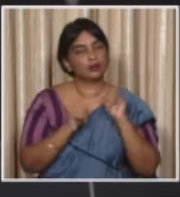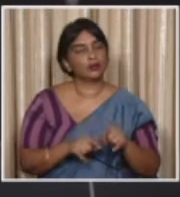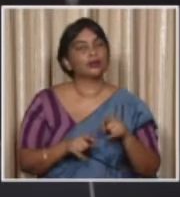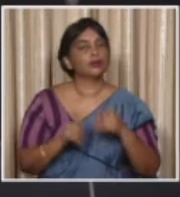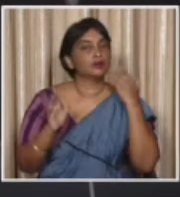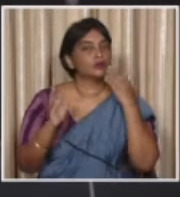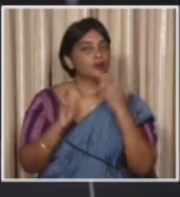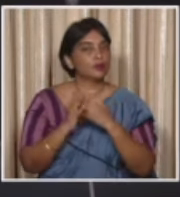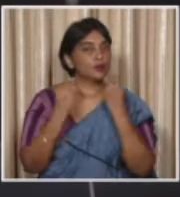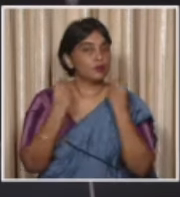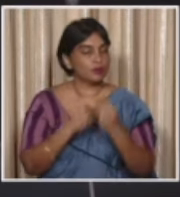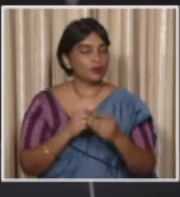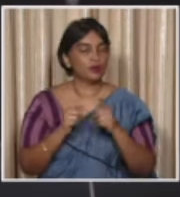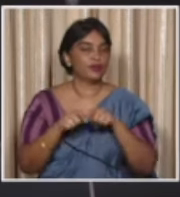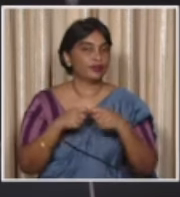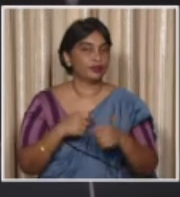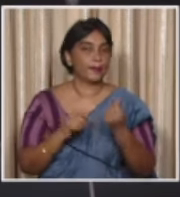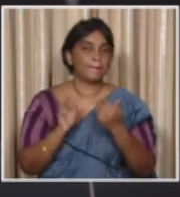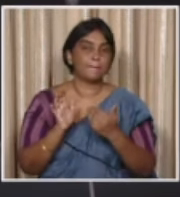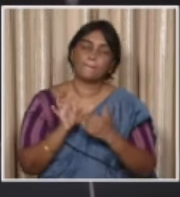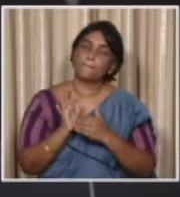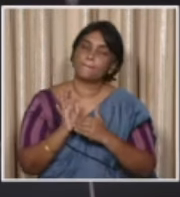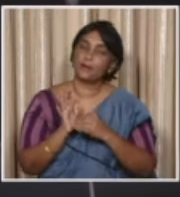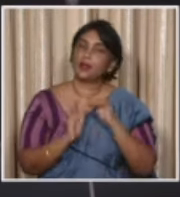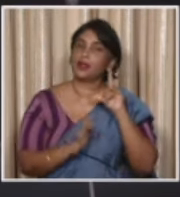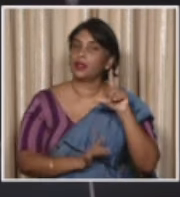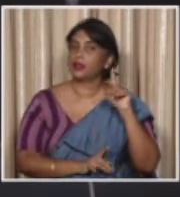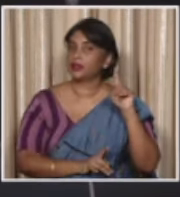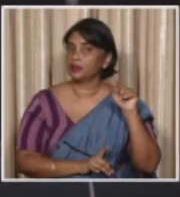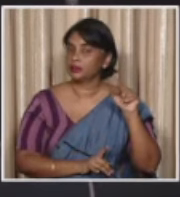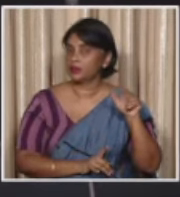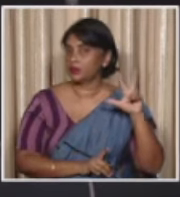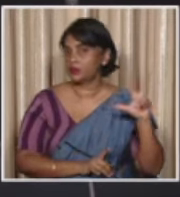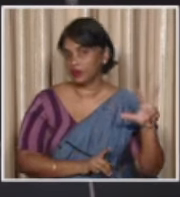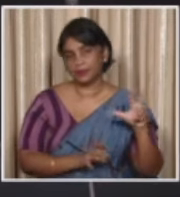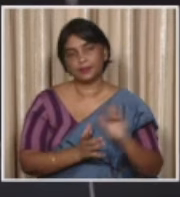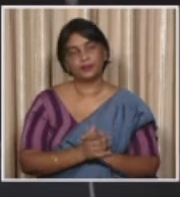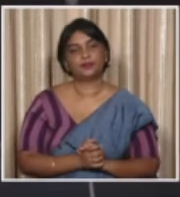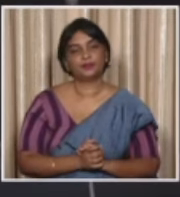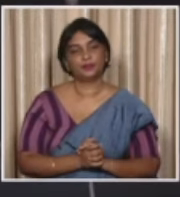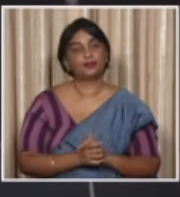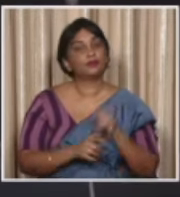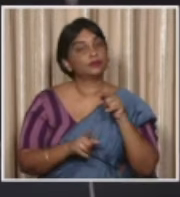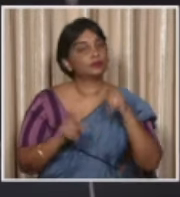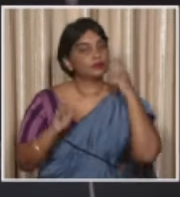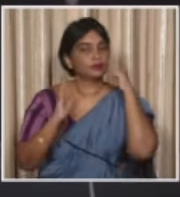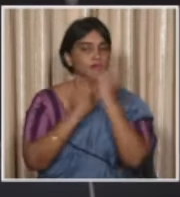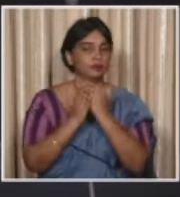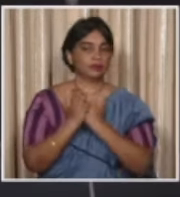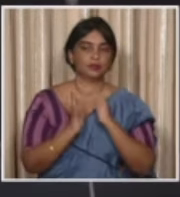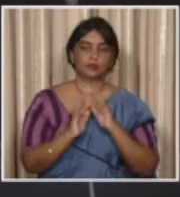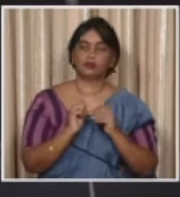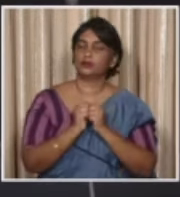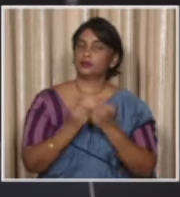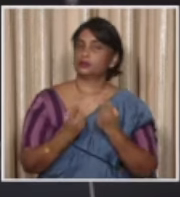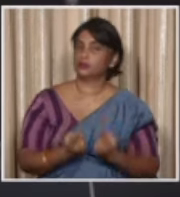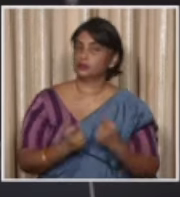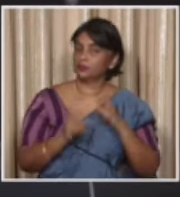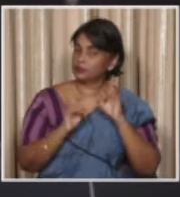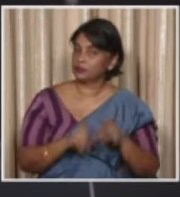ඇයට අතිරේකව වේදම් වෙනවා රුපියල් මිලියන 71.8ක්. මේ කරුණු ඇතුළු සේවා අවස්ථාවේ